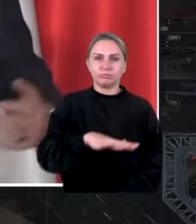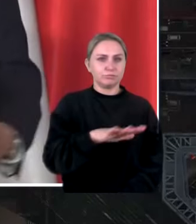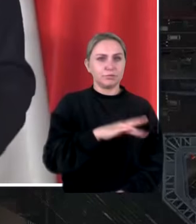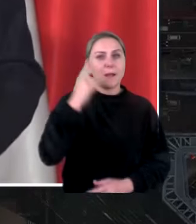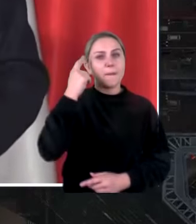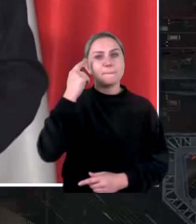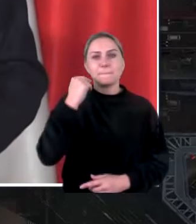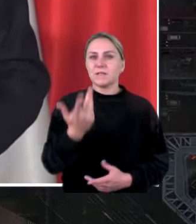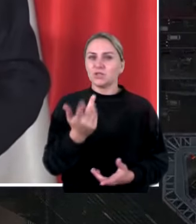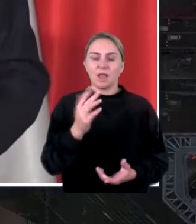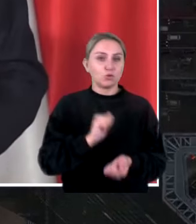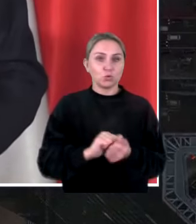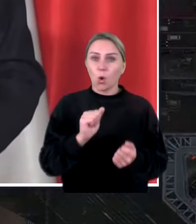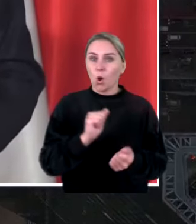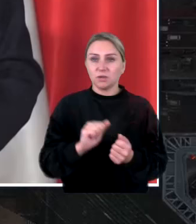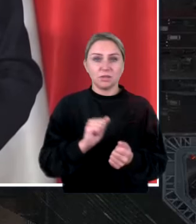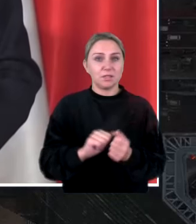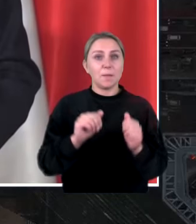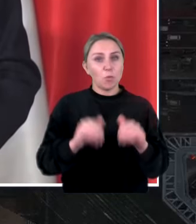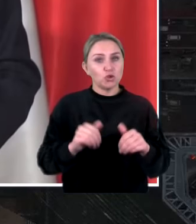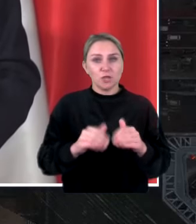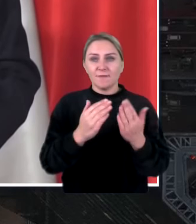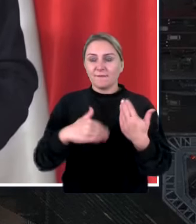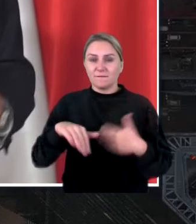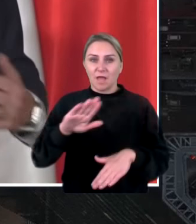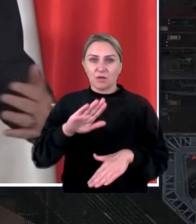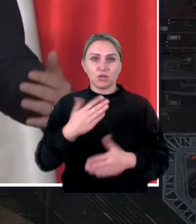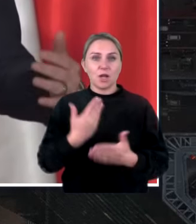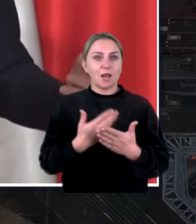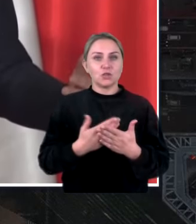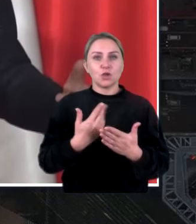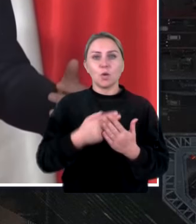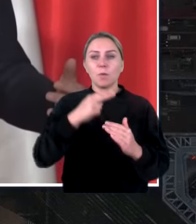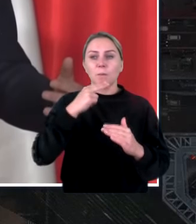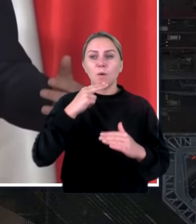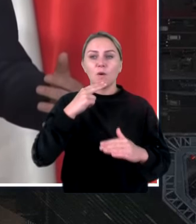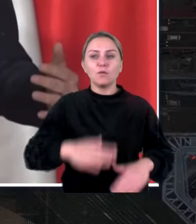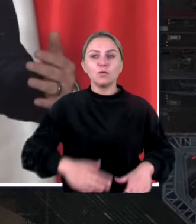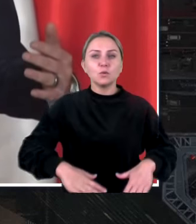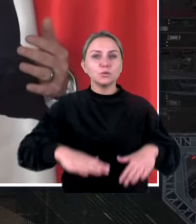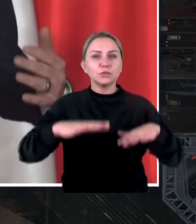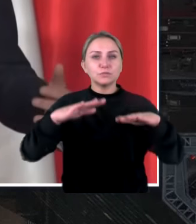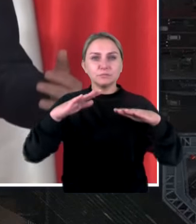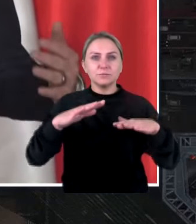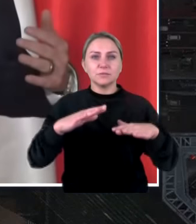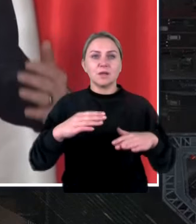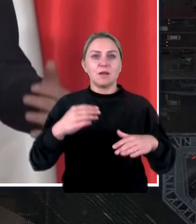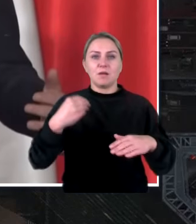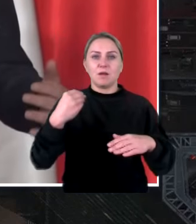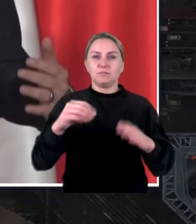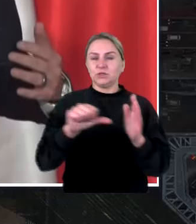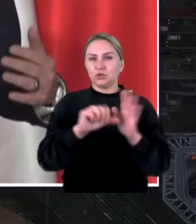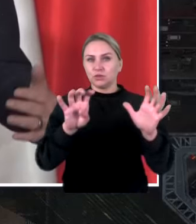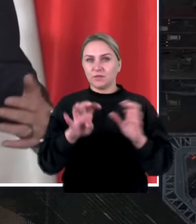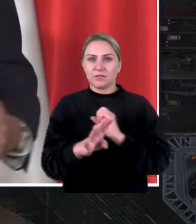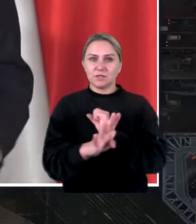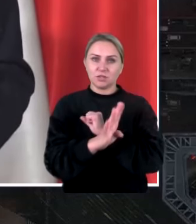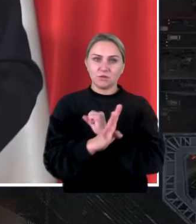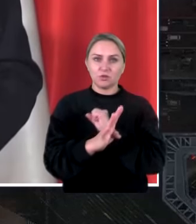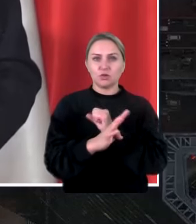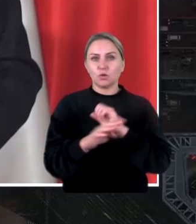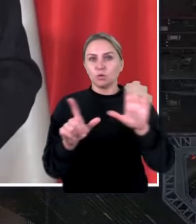wiele większe, ponieważ ta powódź była u nas większa niż w 97